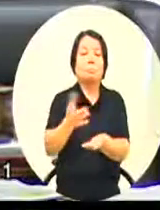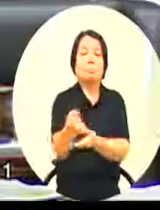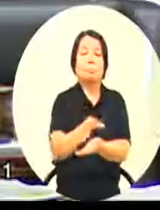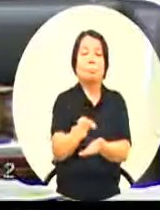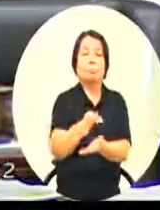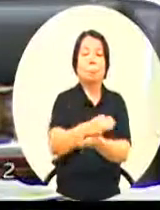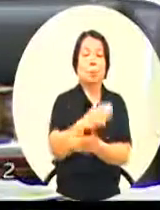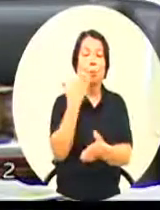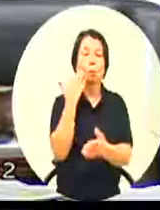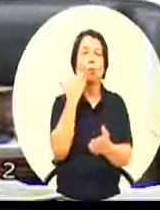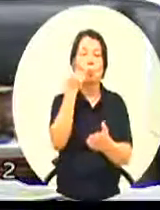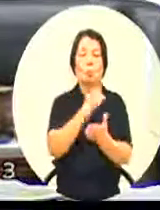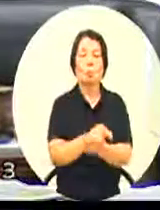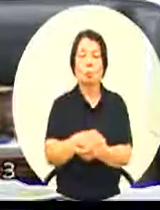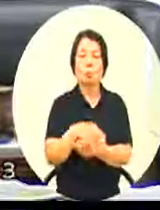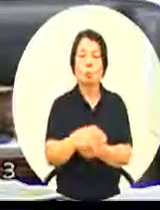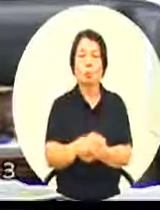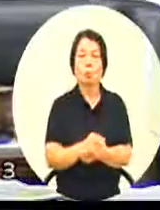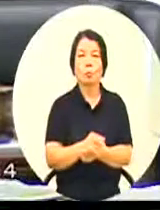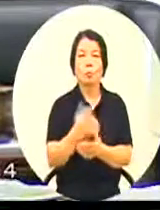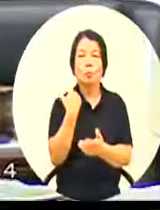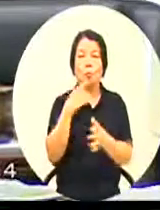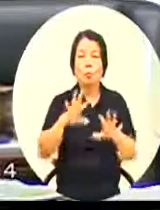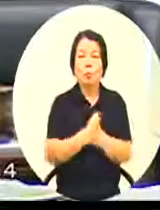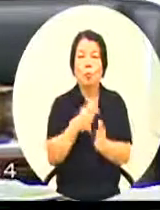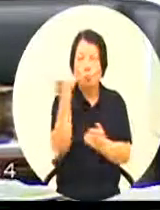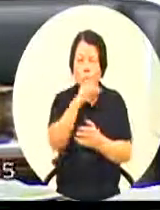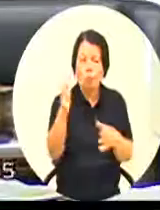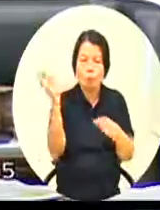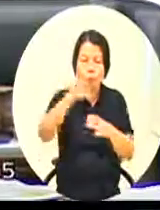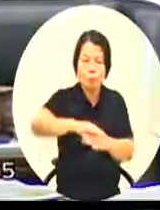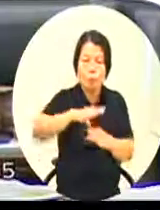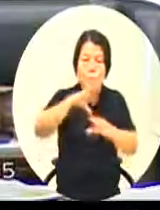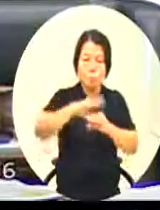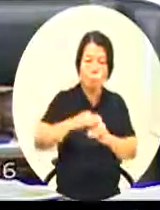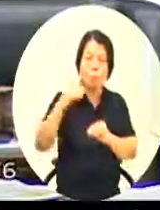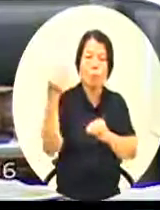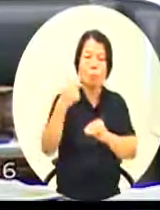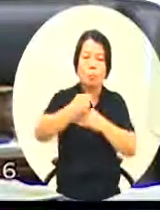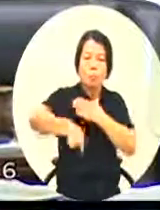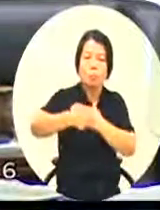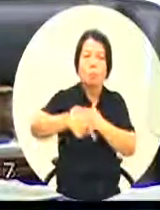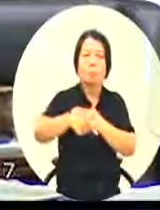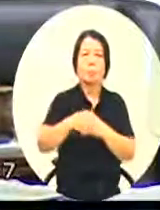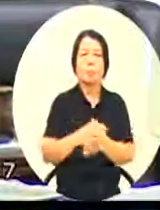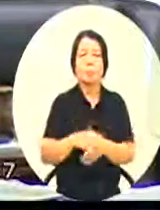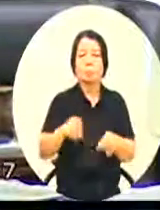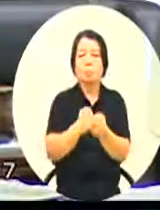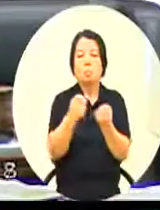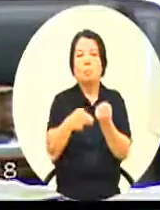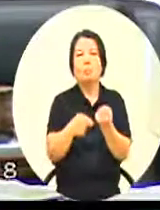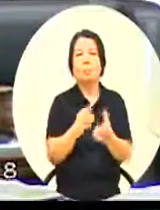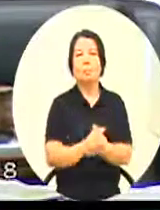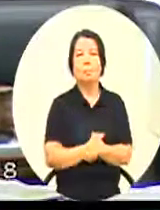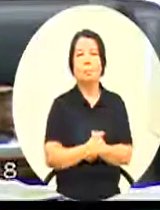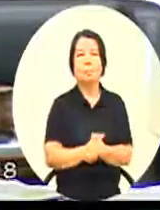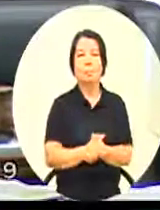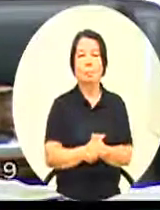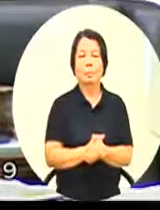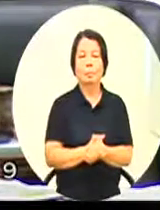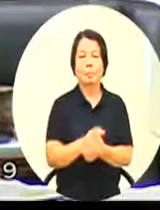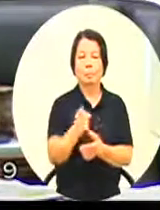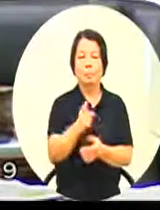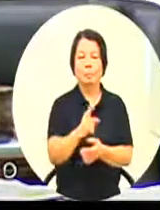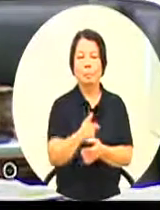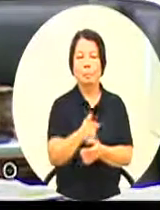的，如果被树压到，或是怎样，或是被什么刮到哦，希望